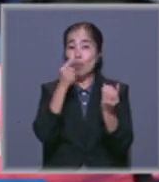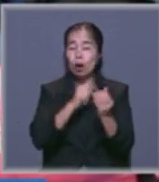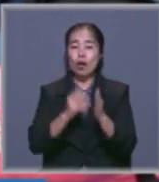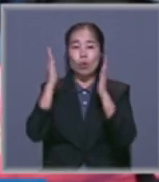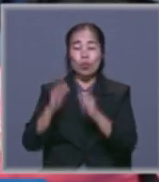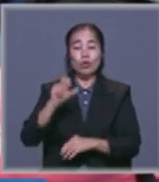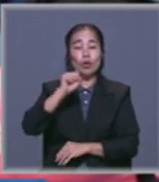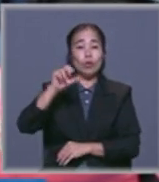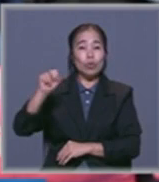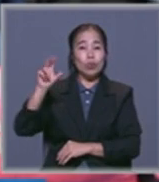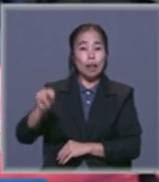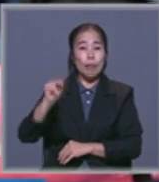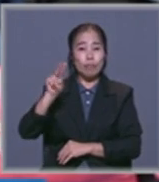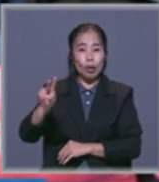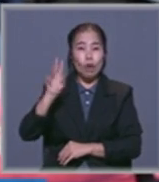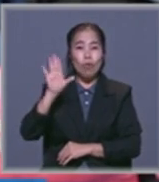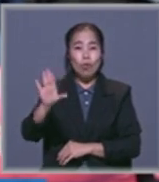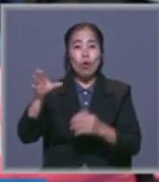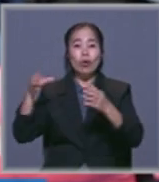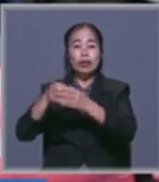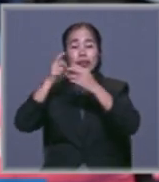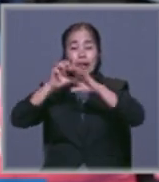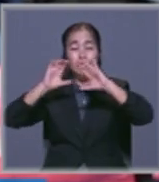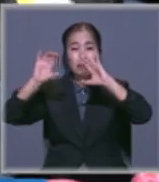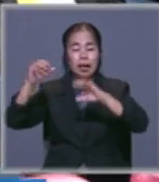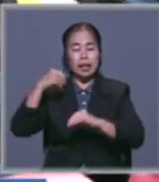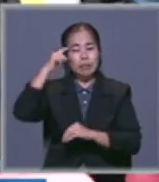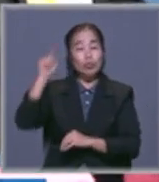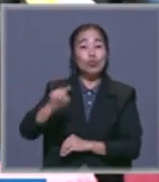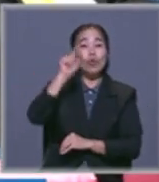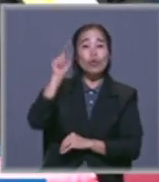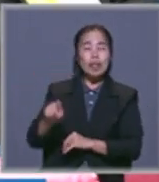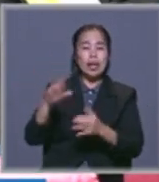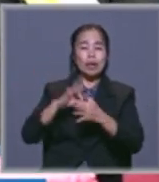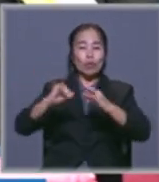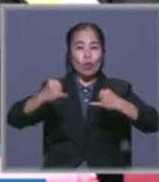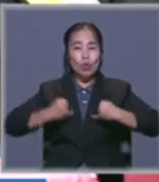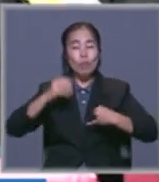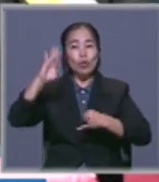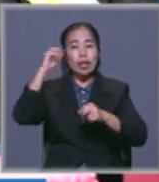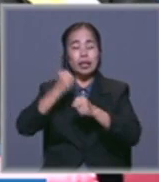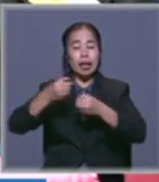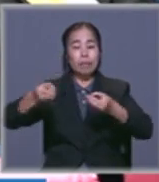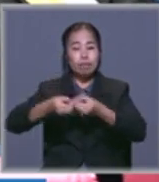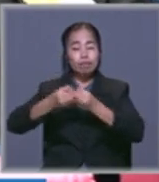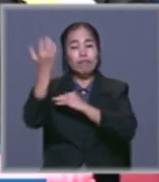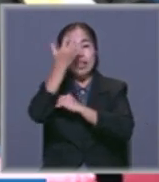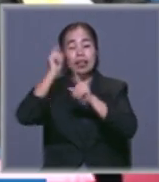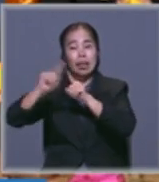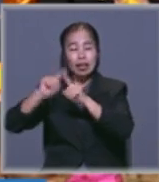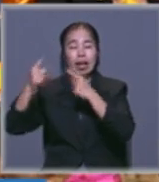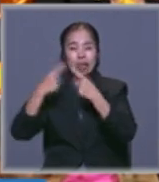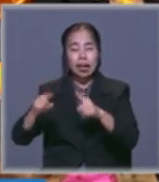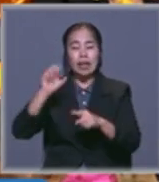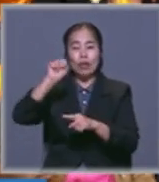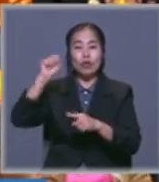ส.ส.ฝ่ายรัฐบาลนั้นมีเรื่องน่าสงสัยเรื่องถือหุ้นสื่อแต่ไม่ขอระงับการปฏิบัติหน้าที่จึงทำให้คน